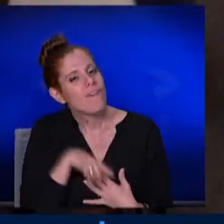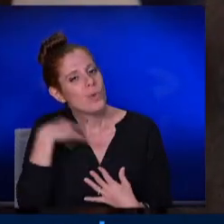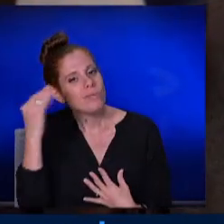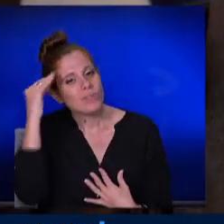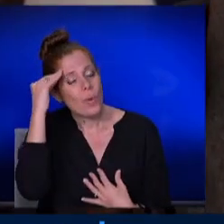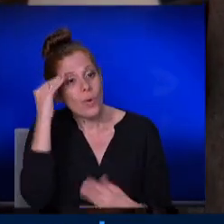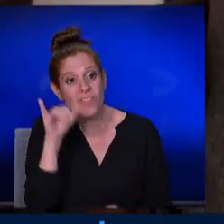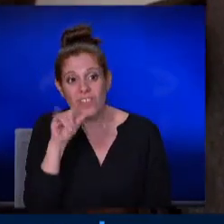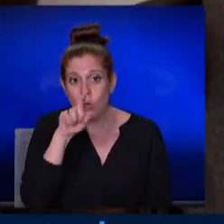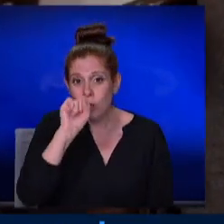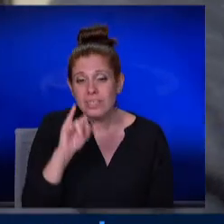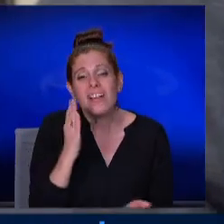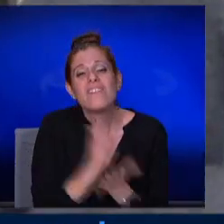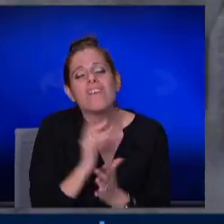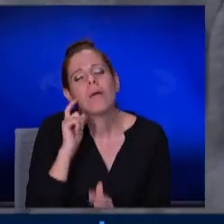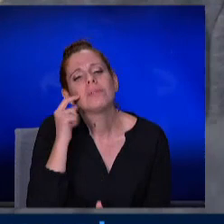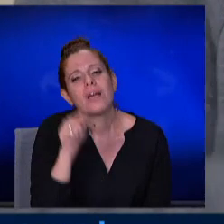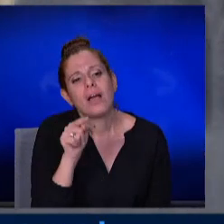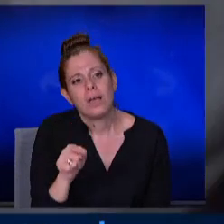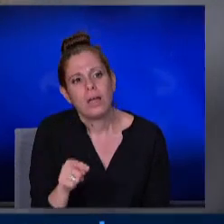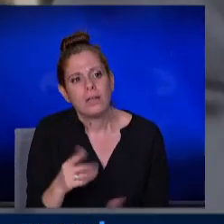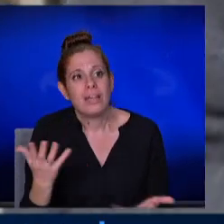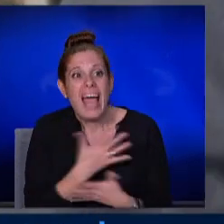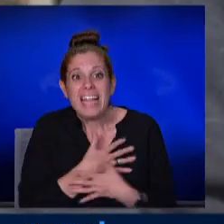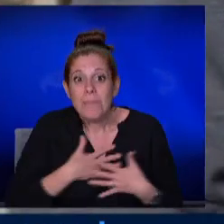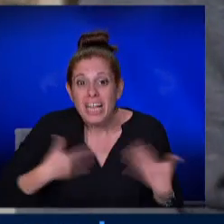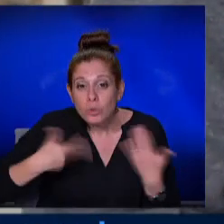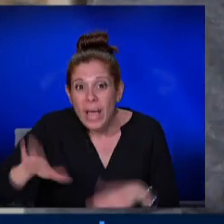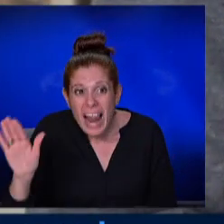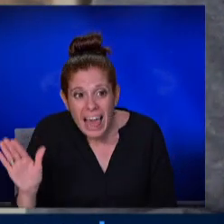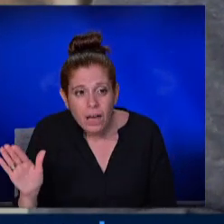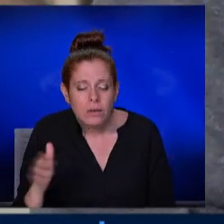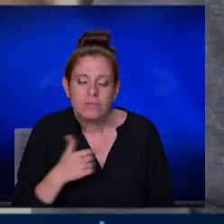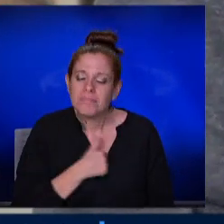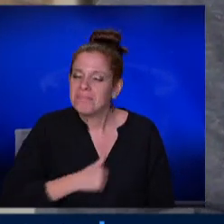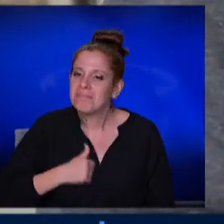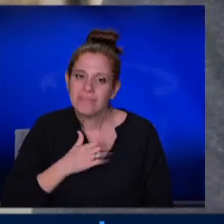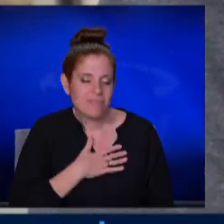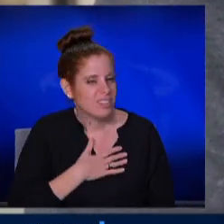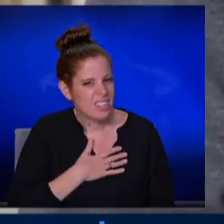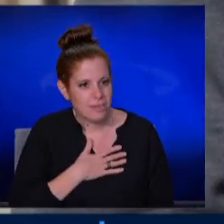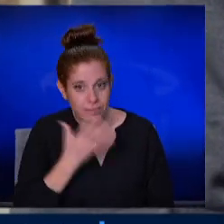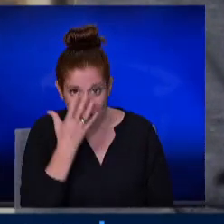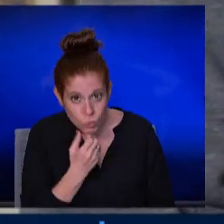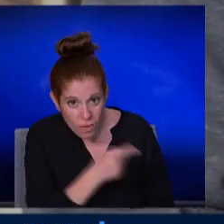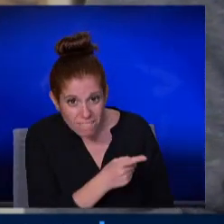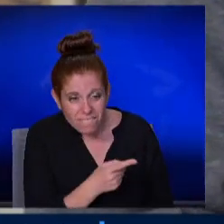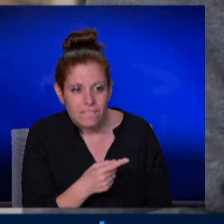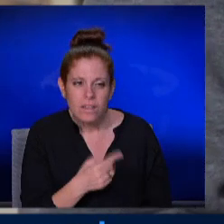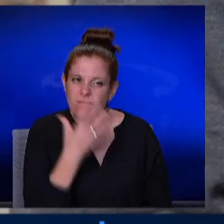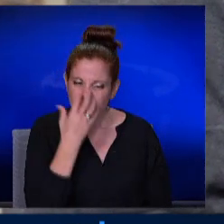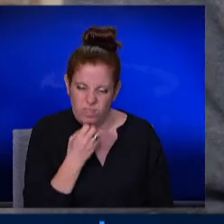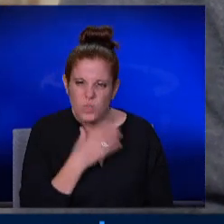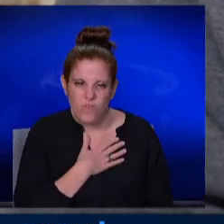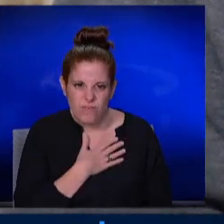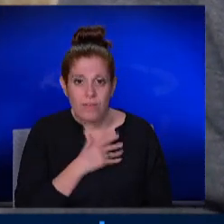ויוסי כבר מתגעגע. איך אני מרגיש כשהוא הולך, אני מצטער מאוד. עצוב לך. עצוב. עד